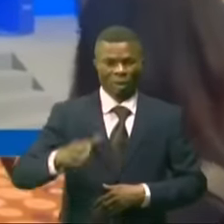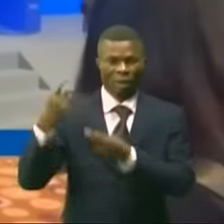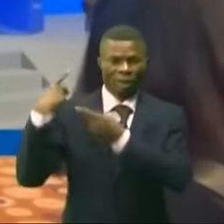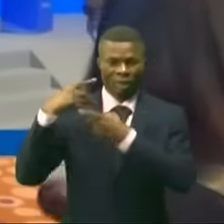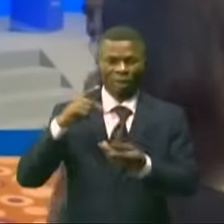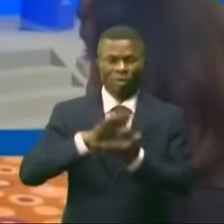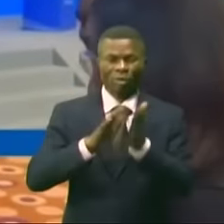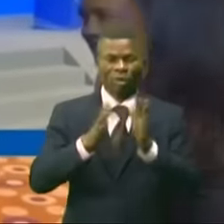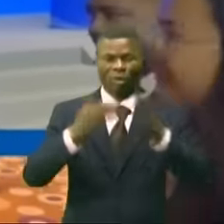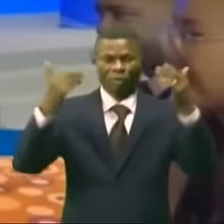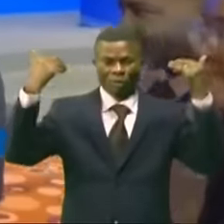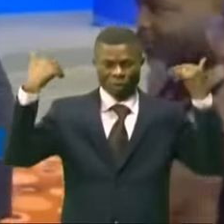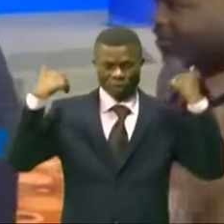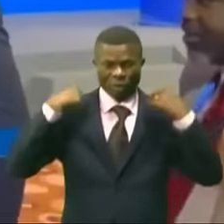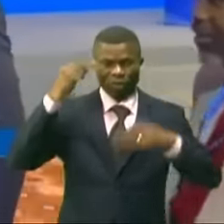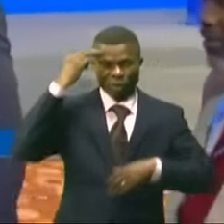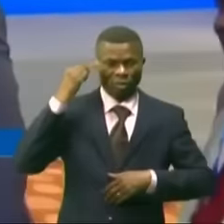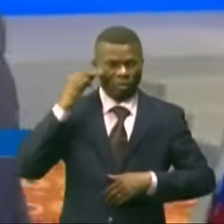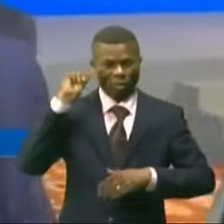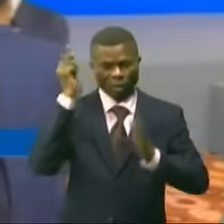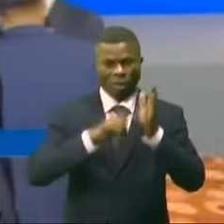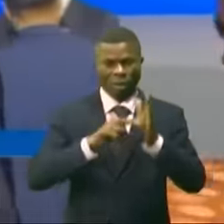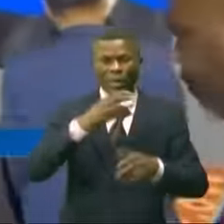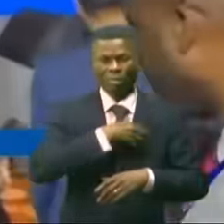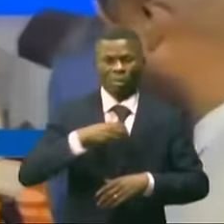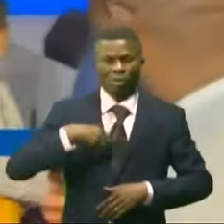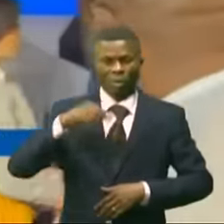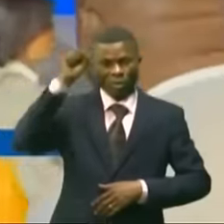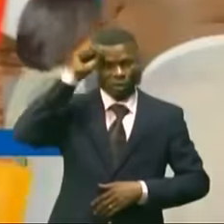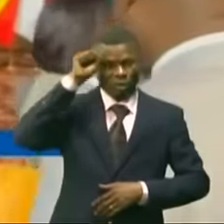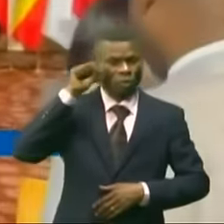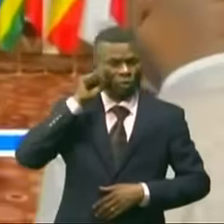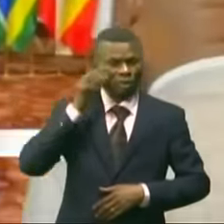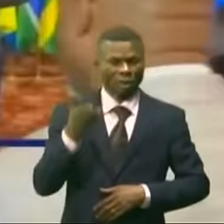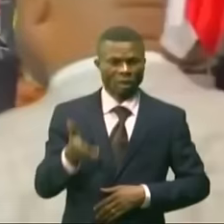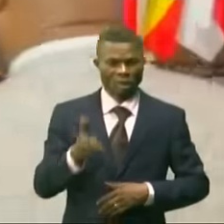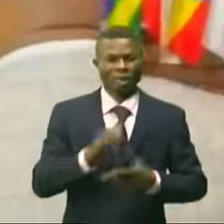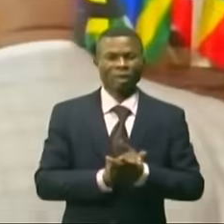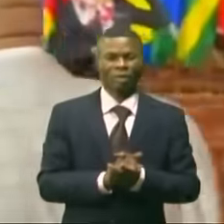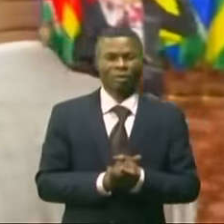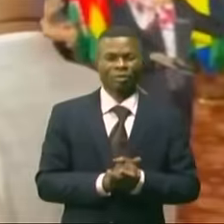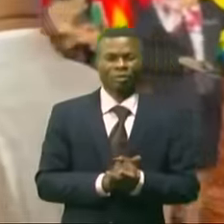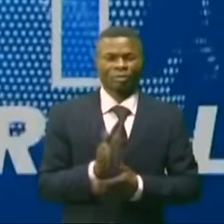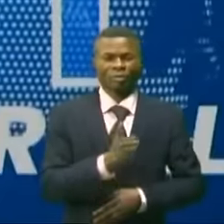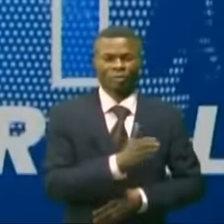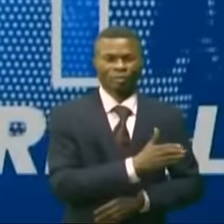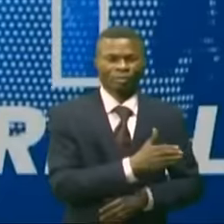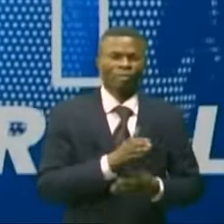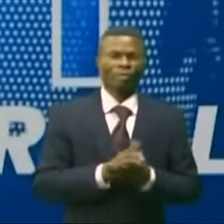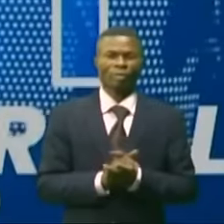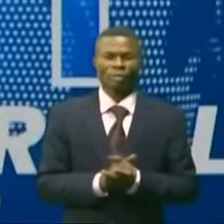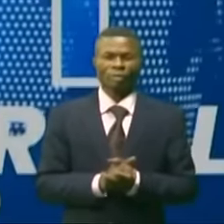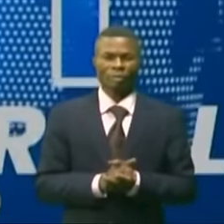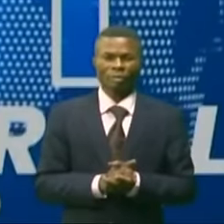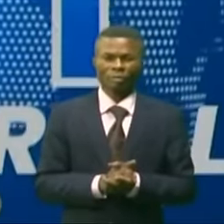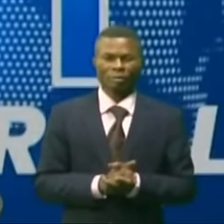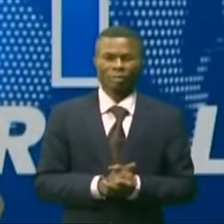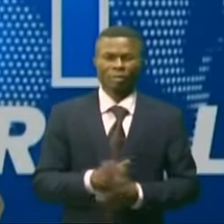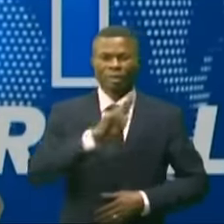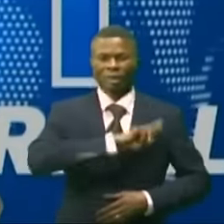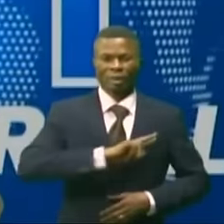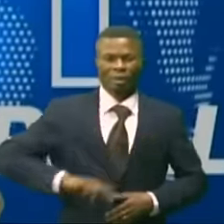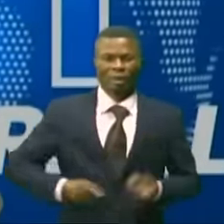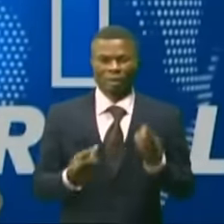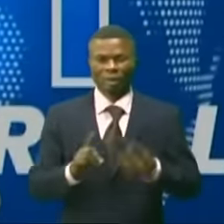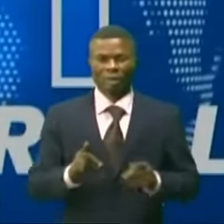sa reconduction au sein du gouvernement dirigé par Madame Judi souminois tououa la RDC